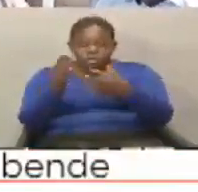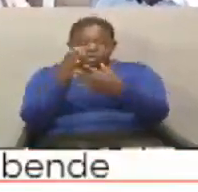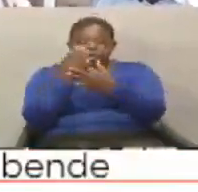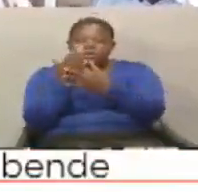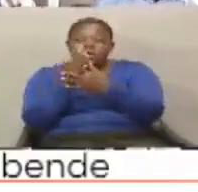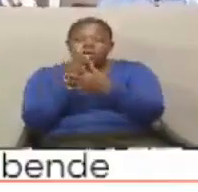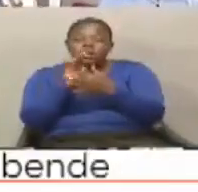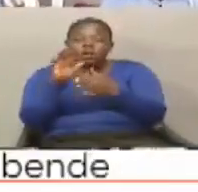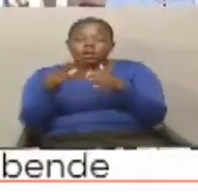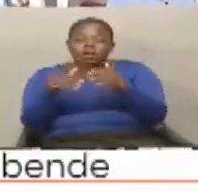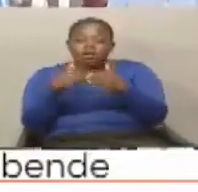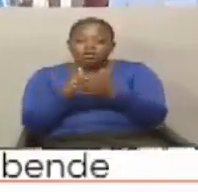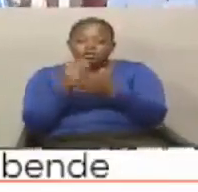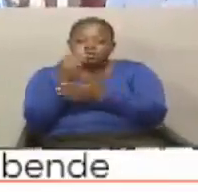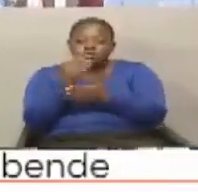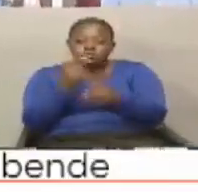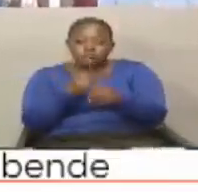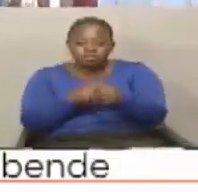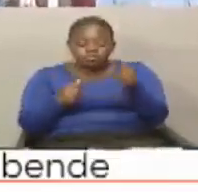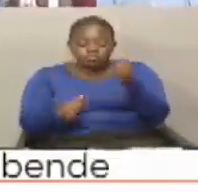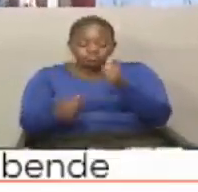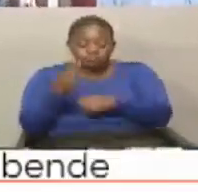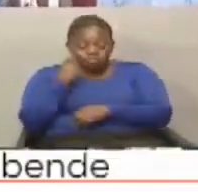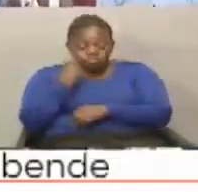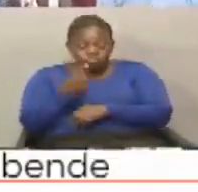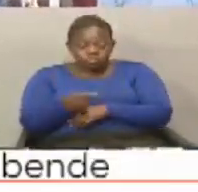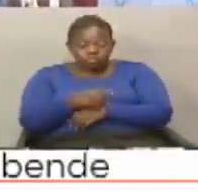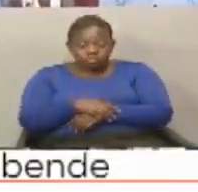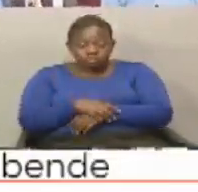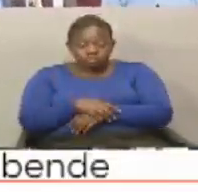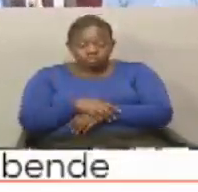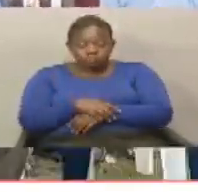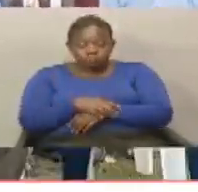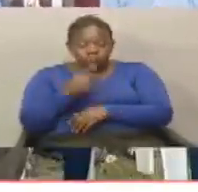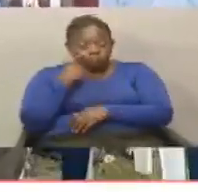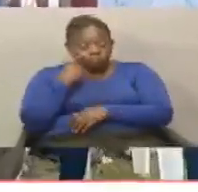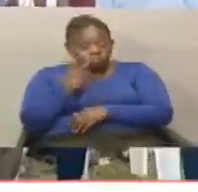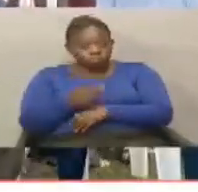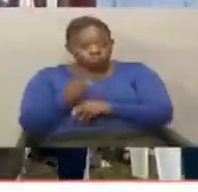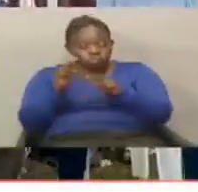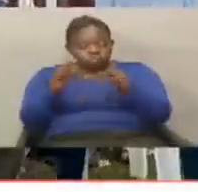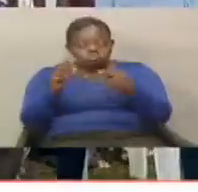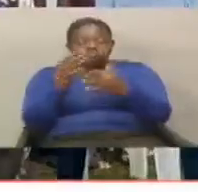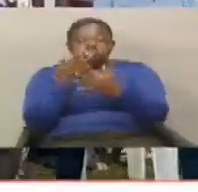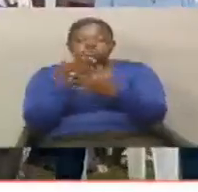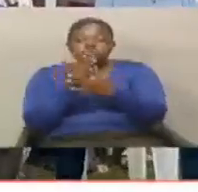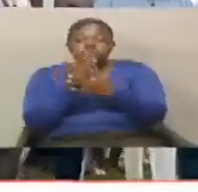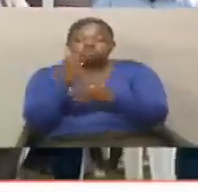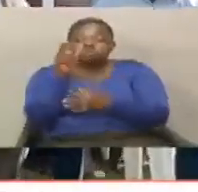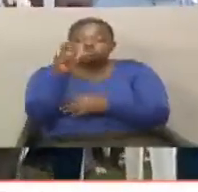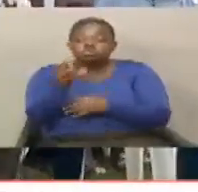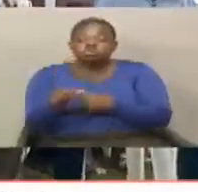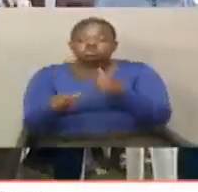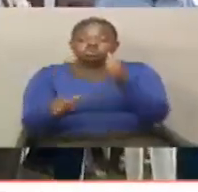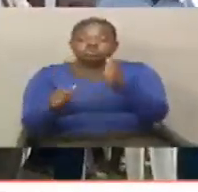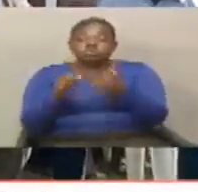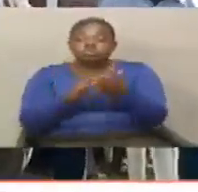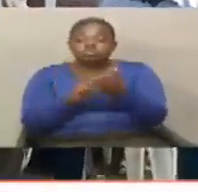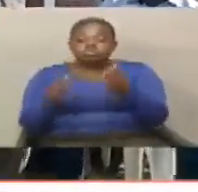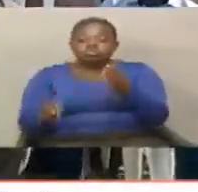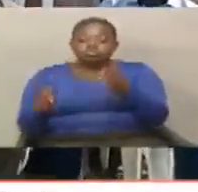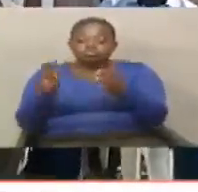zonna oluusi ze mutera okuleka okulaba nti tewali gaapu yonna omuntu gy'akozesa kulaba